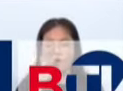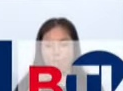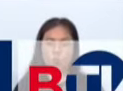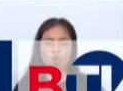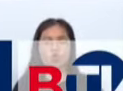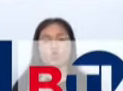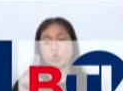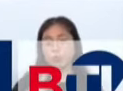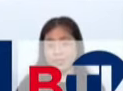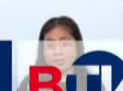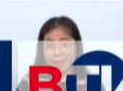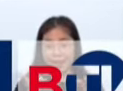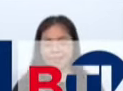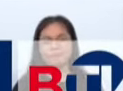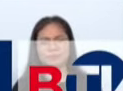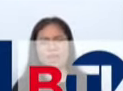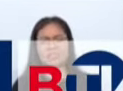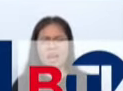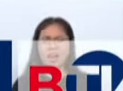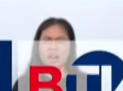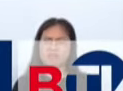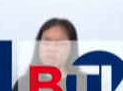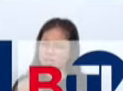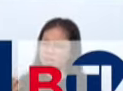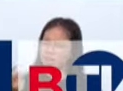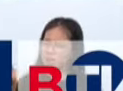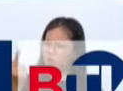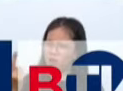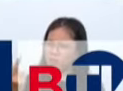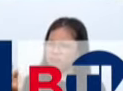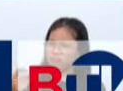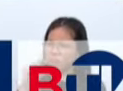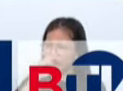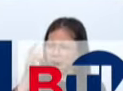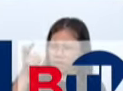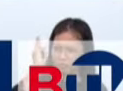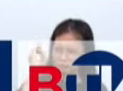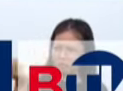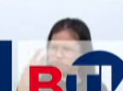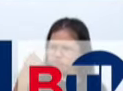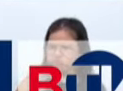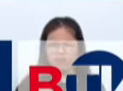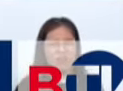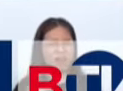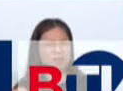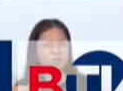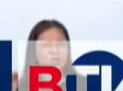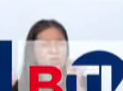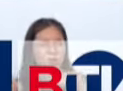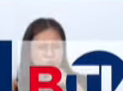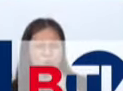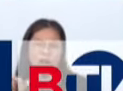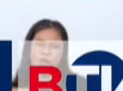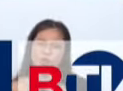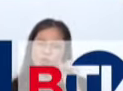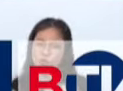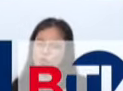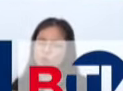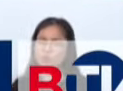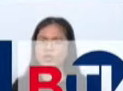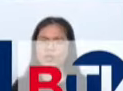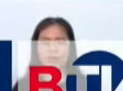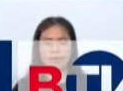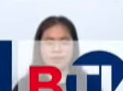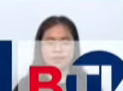saya kok banyak ee setuju dengan Pak Ganjar ya I kalau kalau